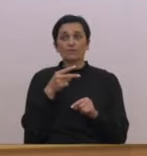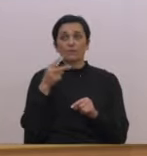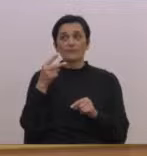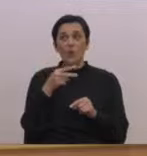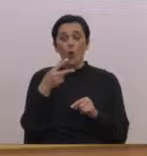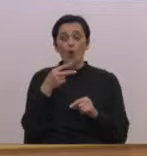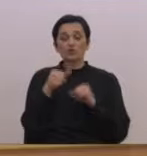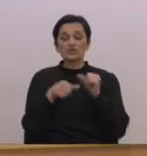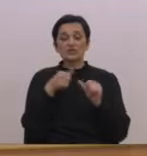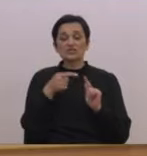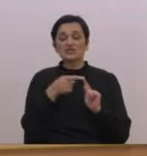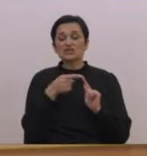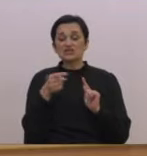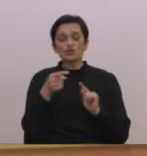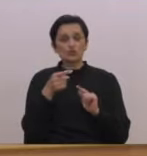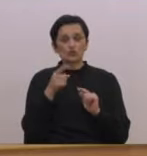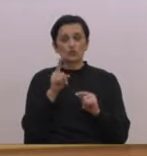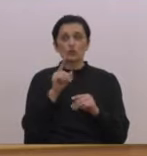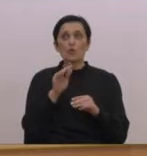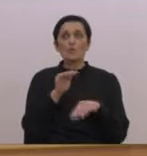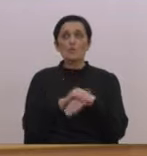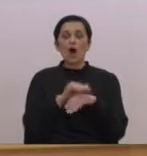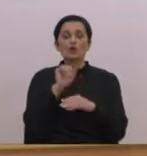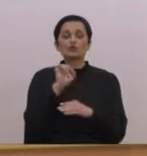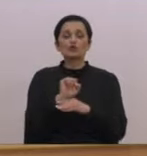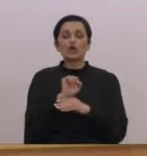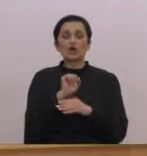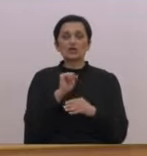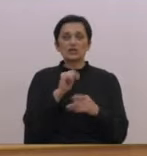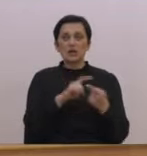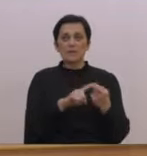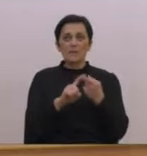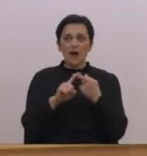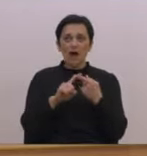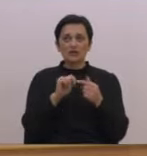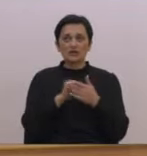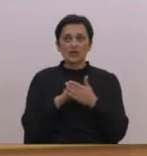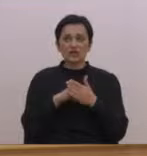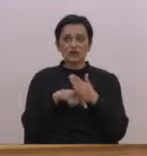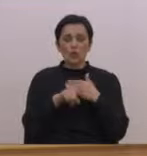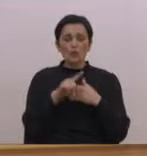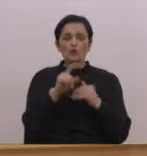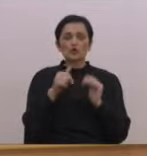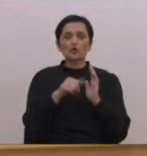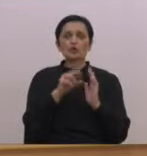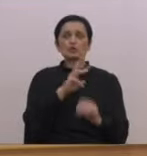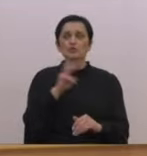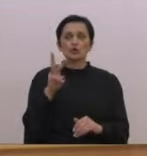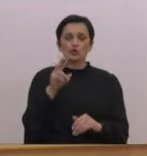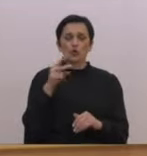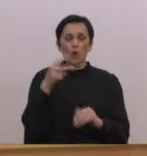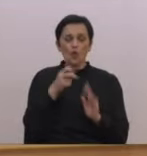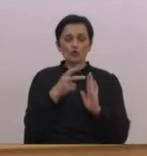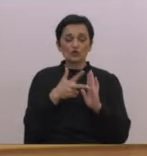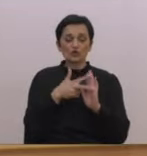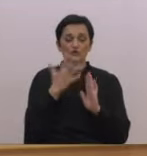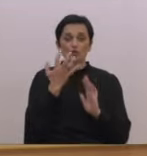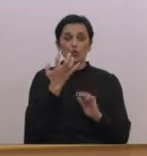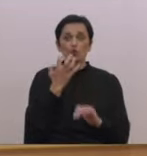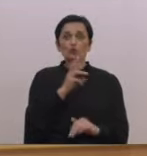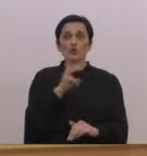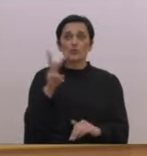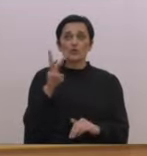2020 წლის შემდეგ. რასაც ფაქტობრივად შეჩერებული იყო პანდემიის გამო უცხოური ინვესტიციები და 0.6 მილიონი ინვესტიცია იყო 2013 და აქედან 500